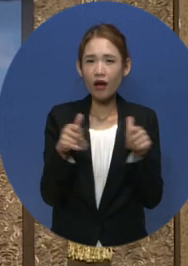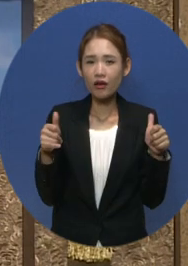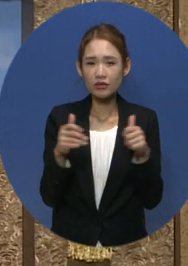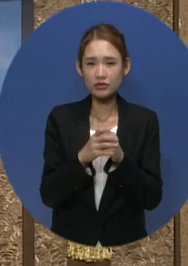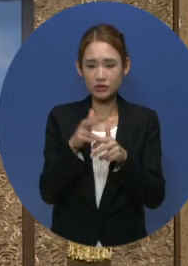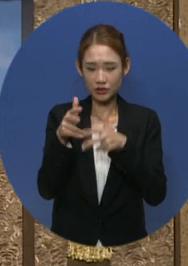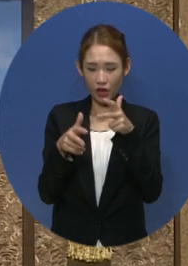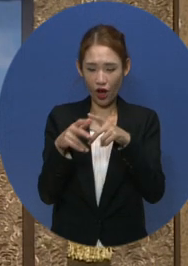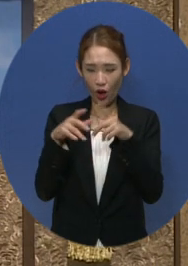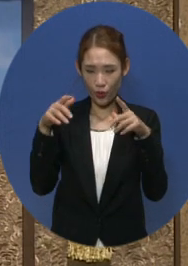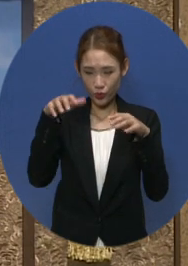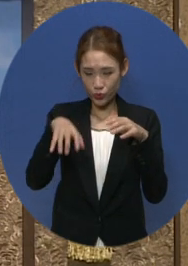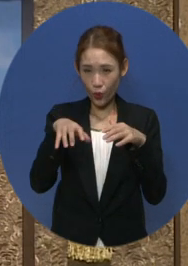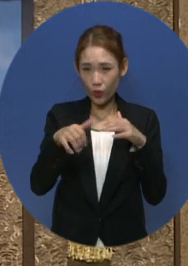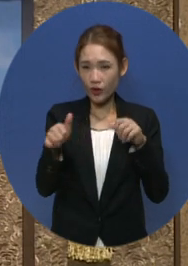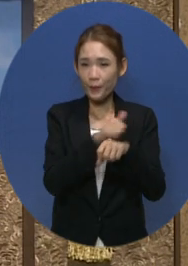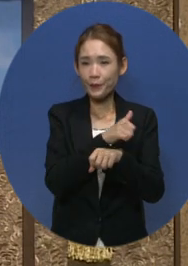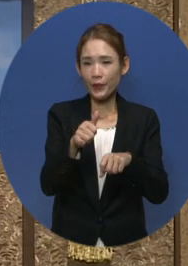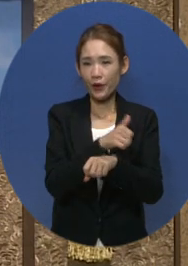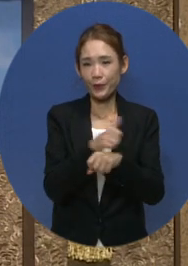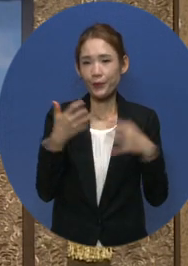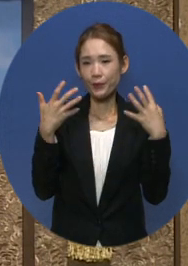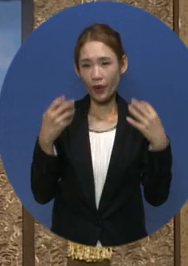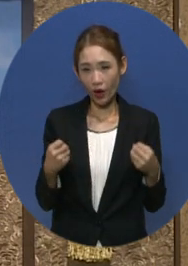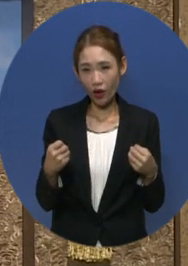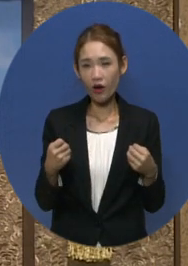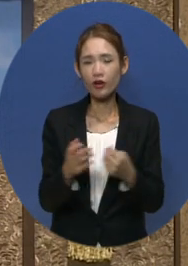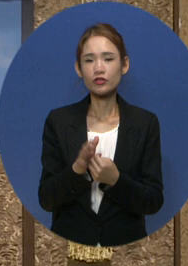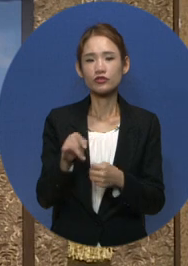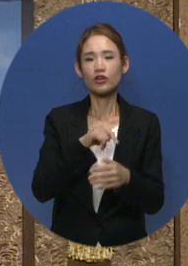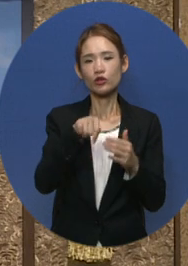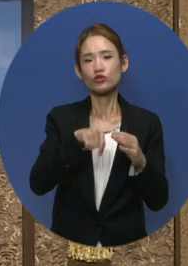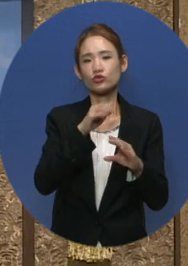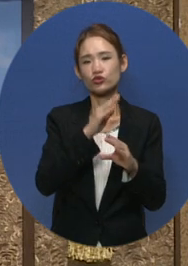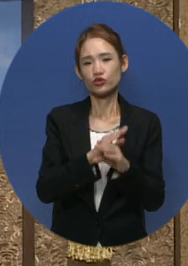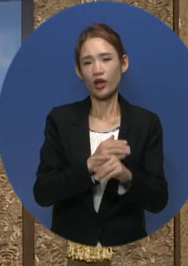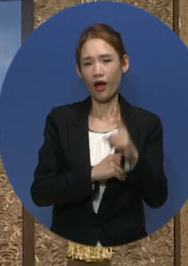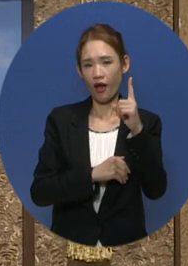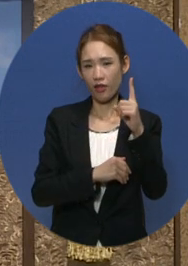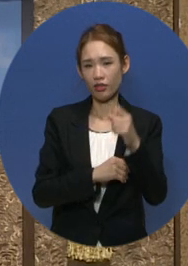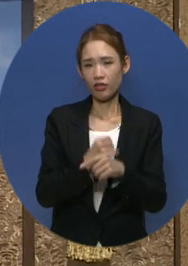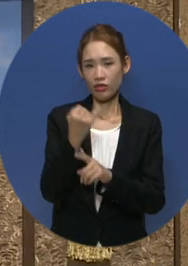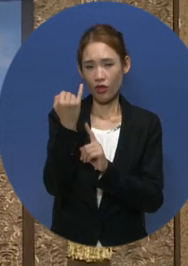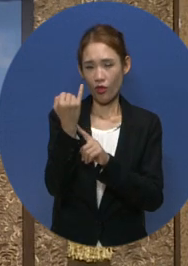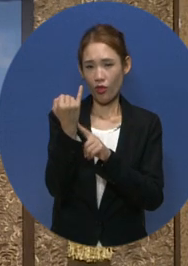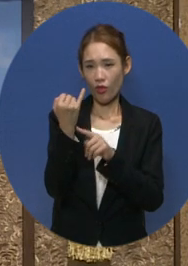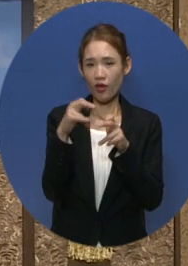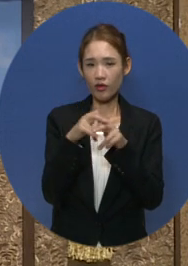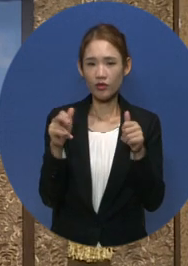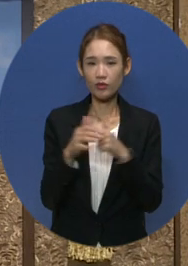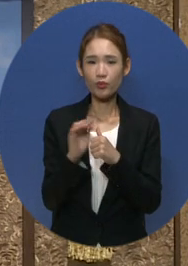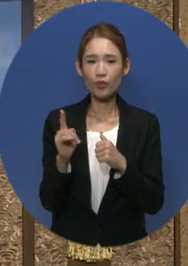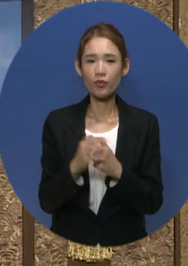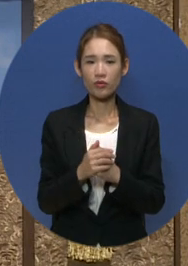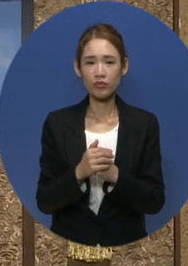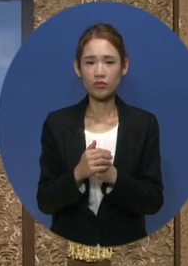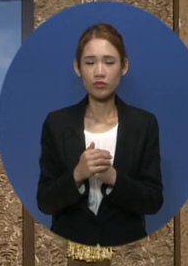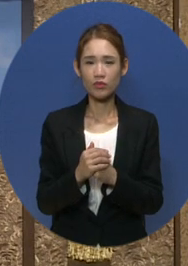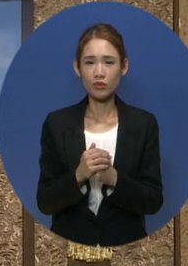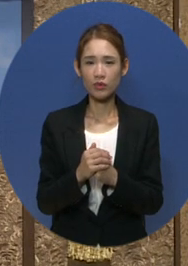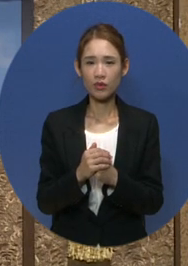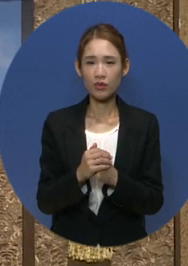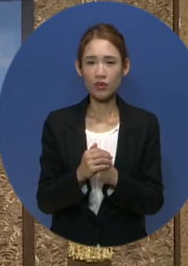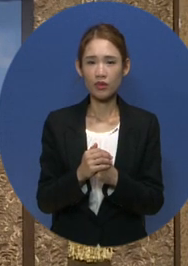그 사업장을 이제 드나들었어요. 네. 그런데 그 중에 한 여성 장애인을 보게 되었는데 예.